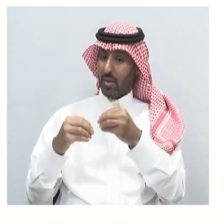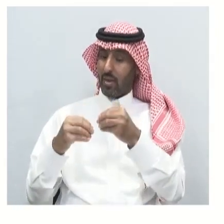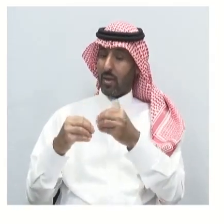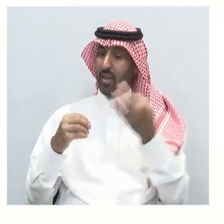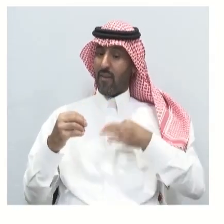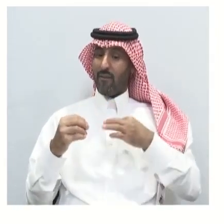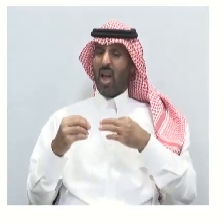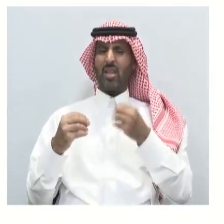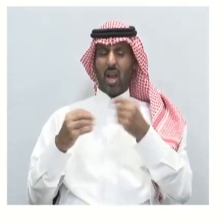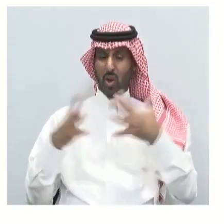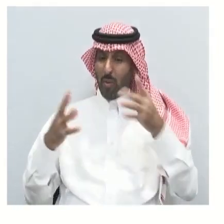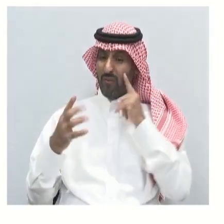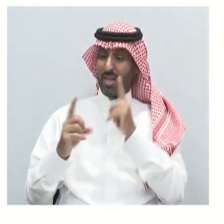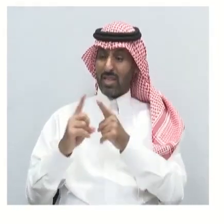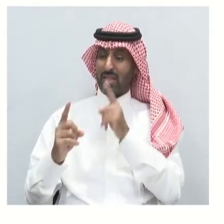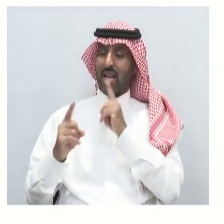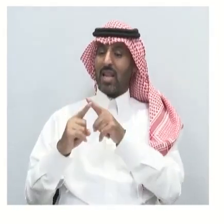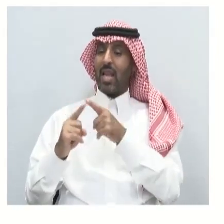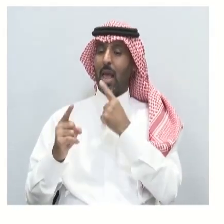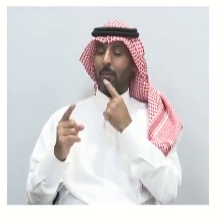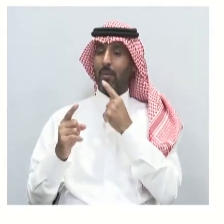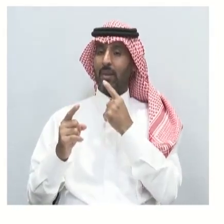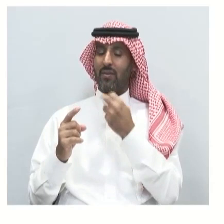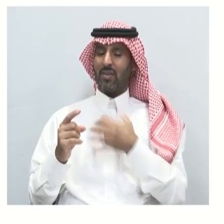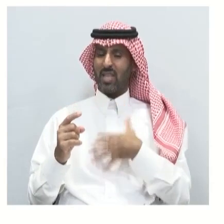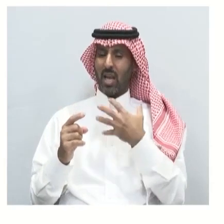فائده كبرى في استشارات النفسيه والتربويه